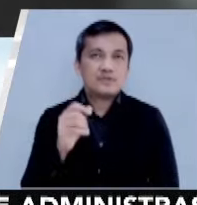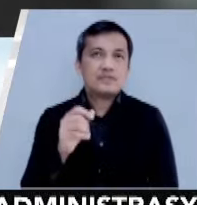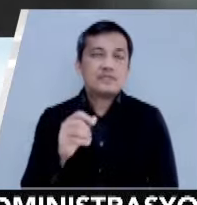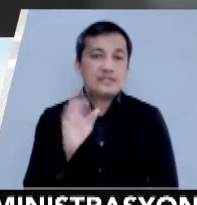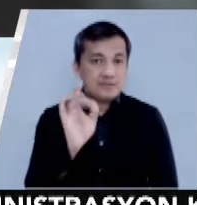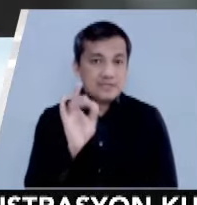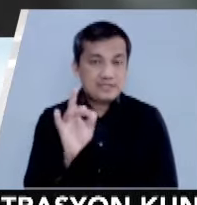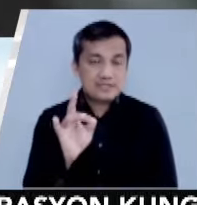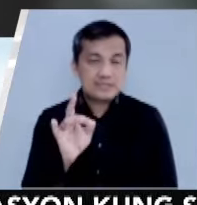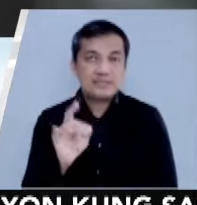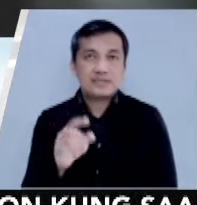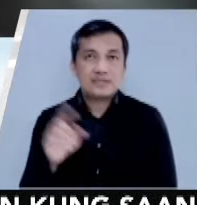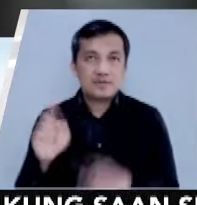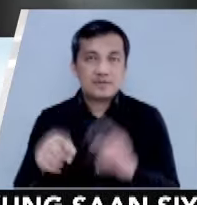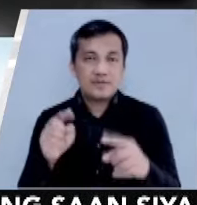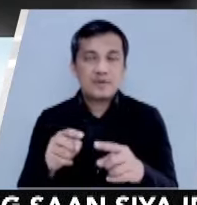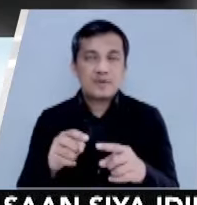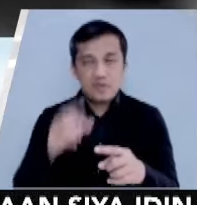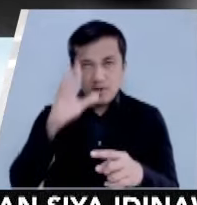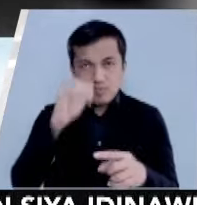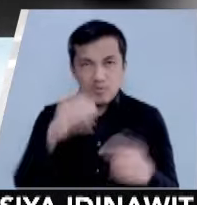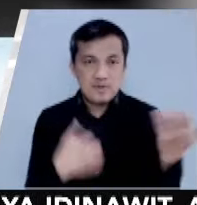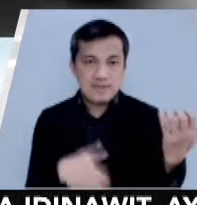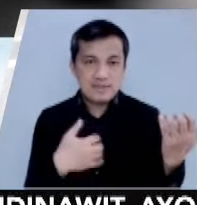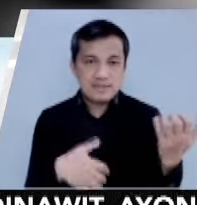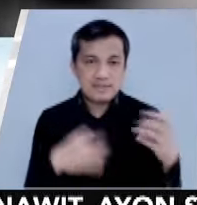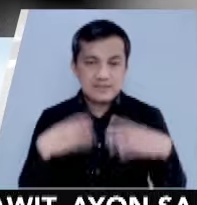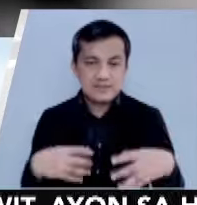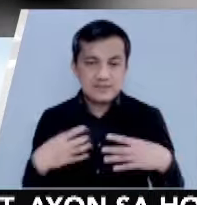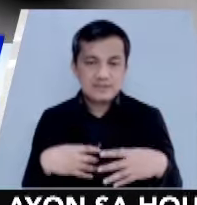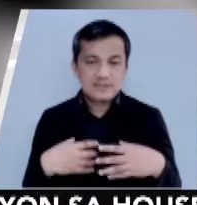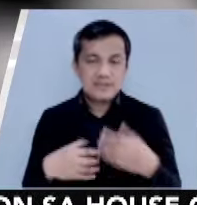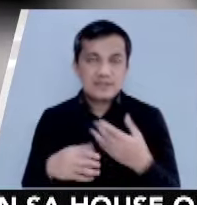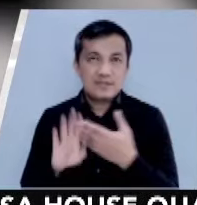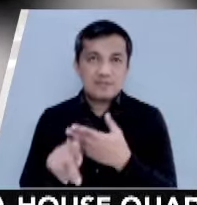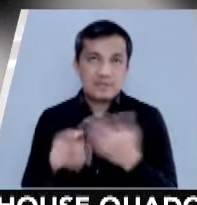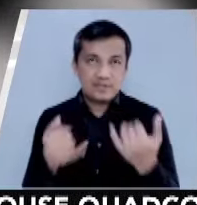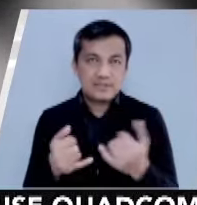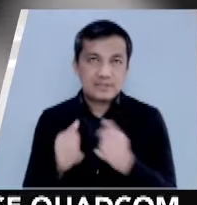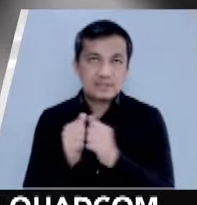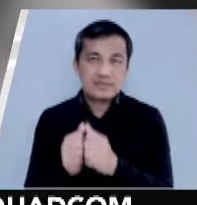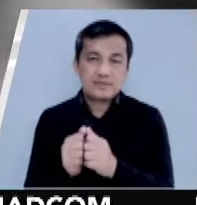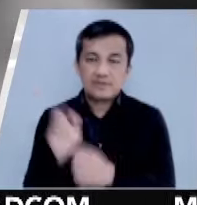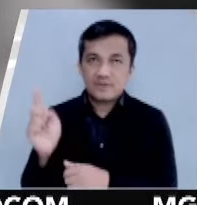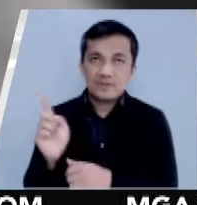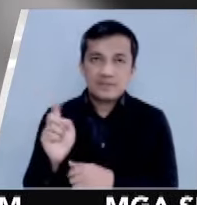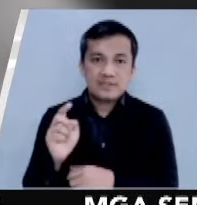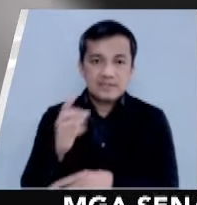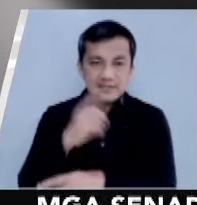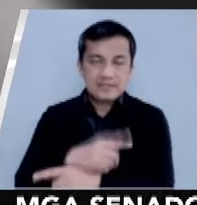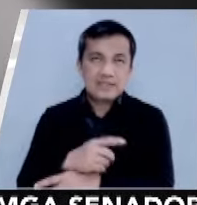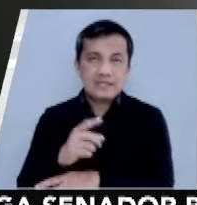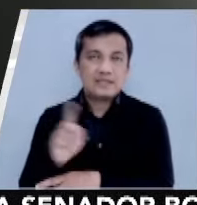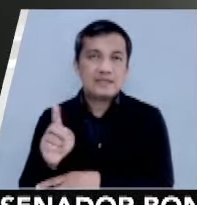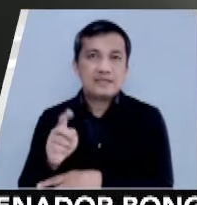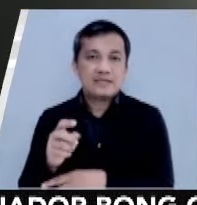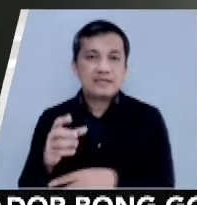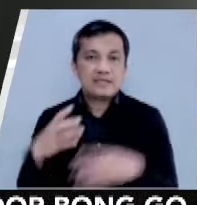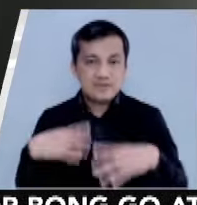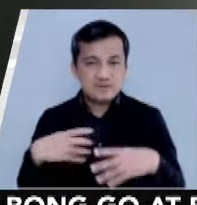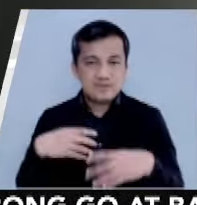ibang boy bands ang nagsuot nito. At nagbabalik ito at kasama na rin sa daily fit ng mga kalalakihan.